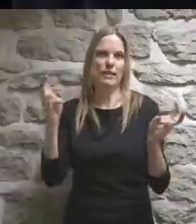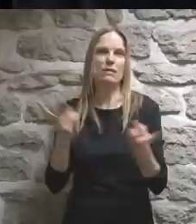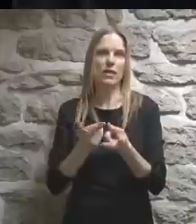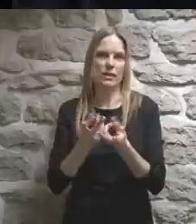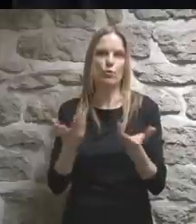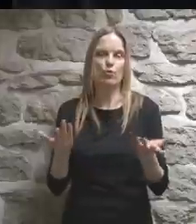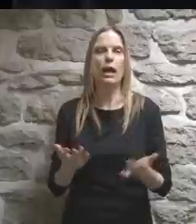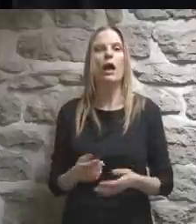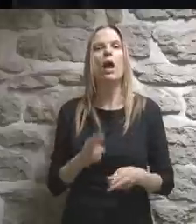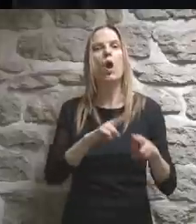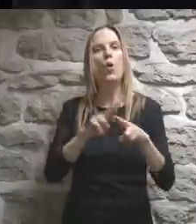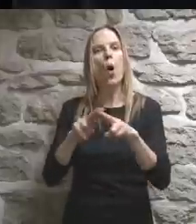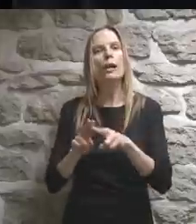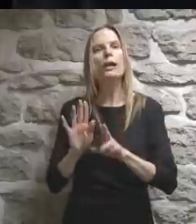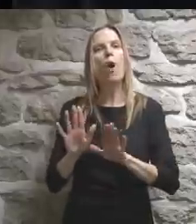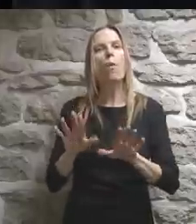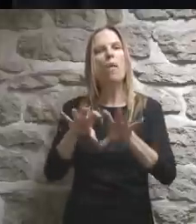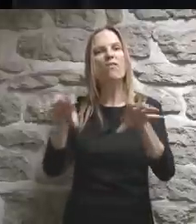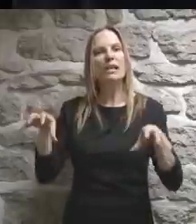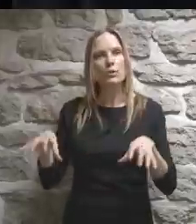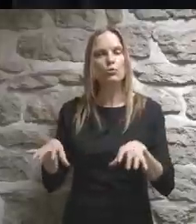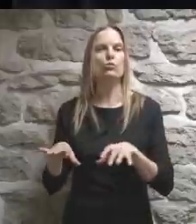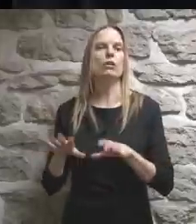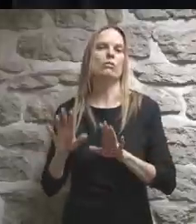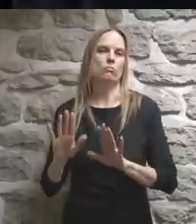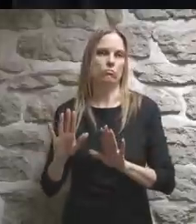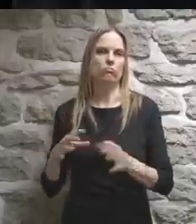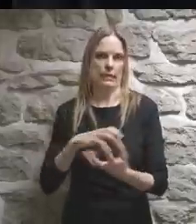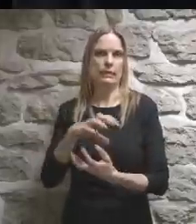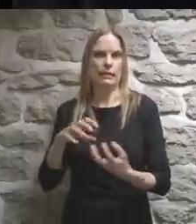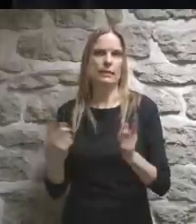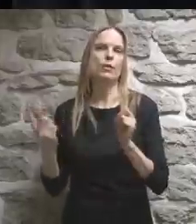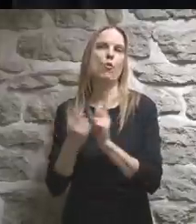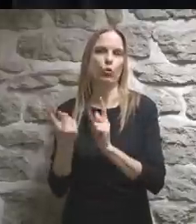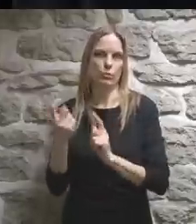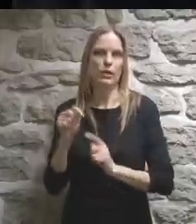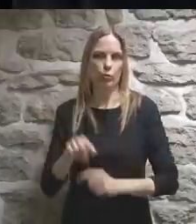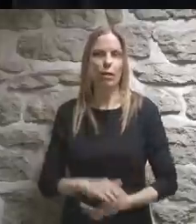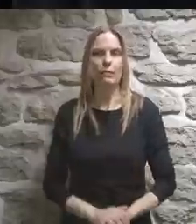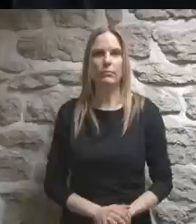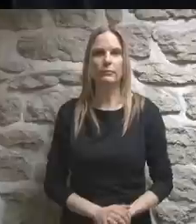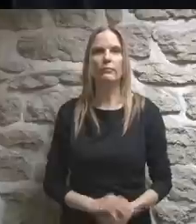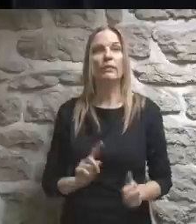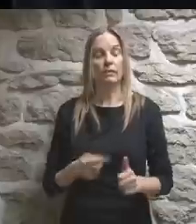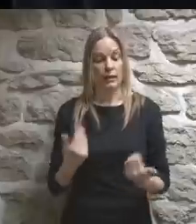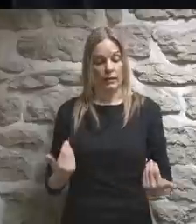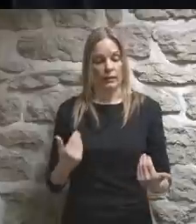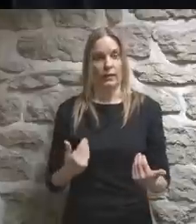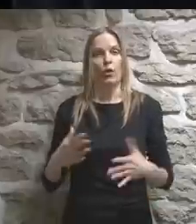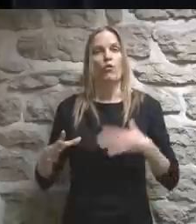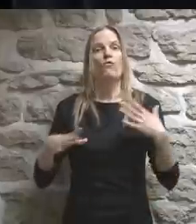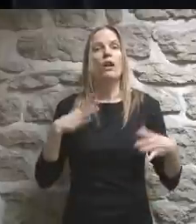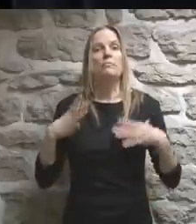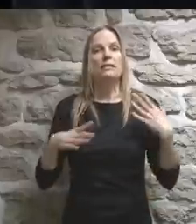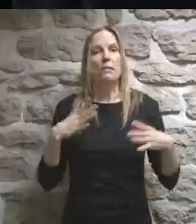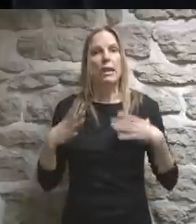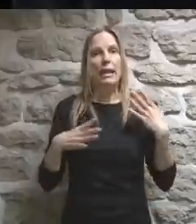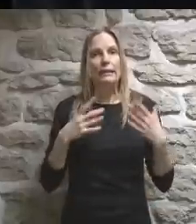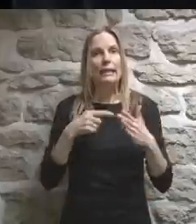kohalik omavalitsustega kriisikohtumine täna on ka toimumas. Me oleme ette valmistamas siseministeriumis